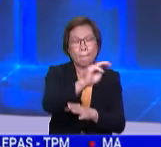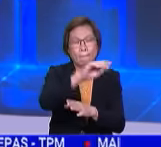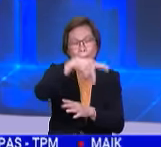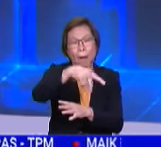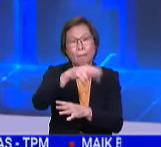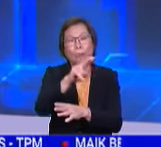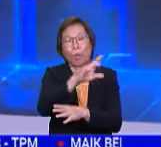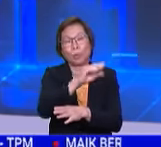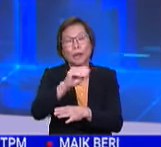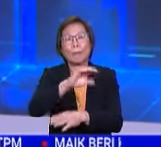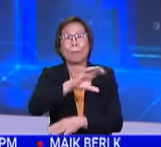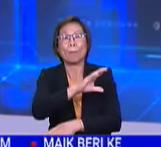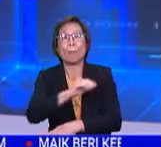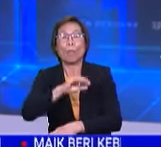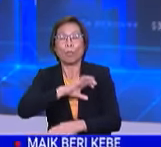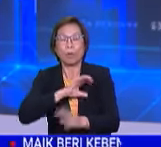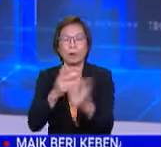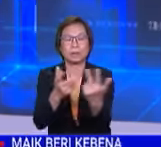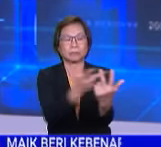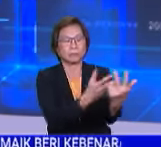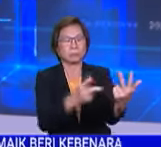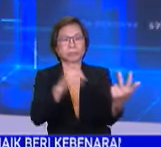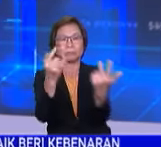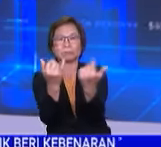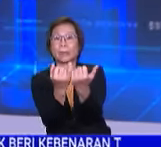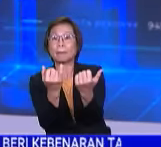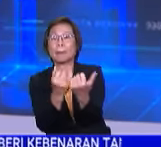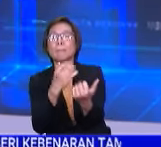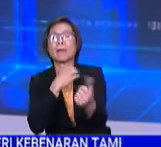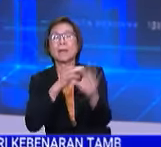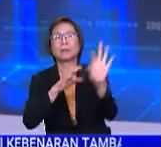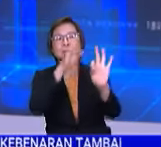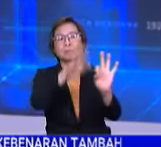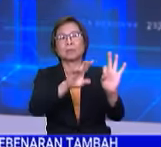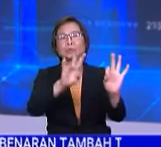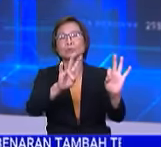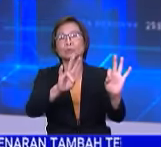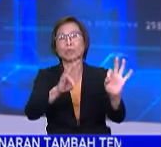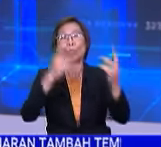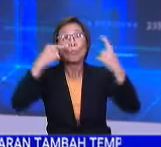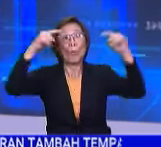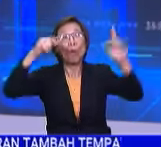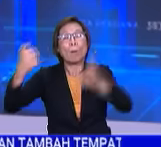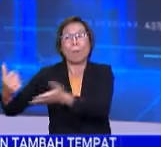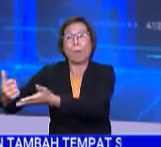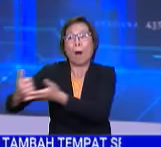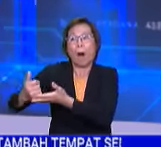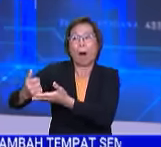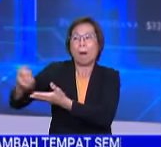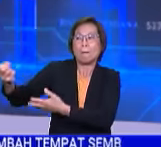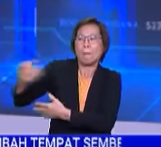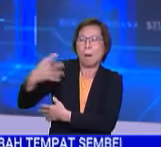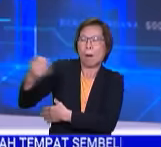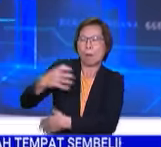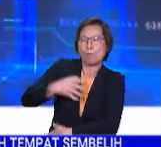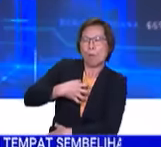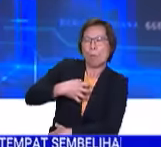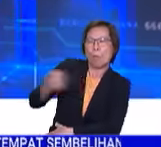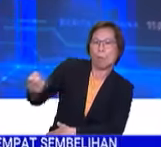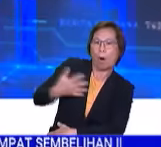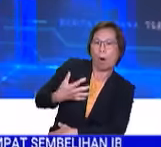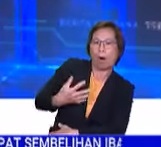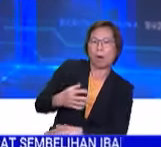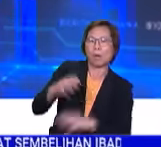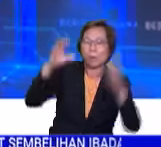serta Polis Diraja Malaysia di Taiping Perak 9 Julai lalu. Kejayaan ini dibantu hasil maklumat dan aduan daripada